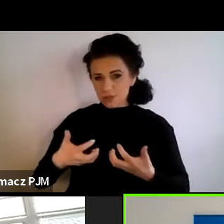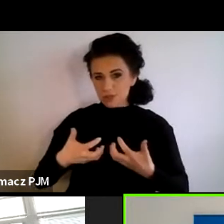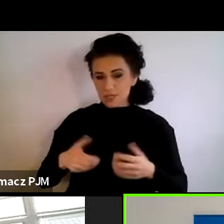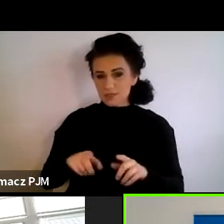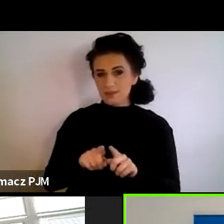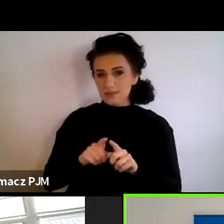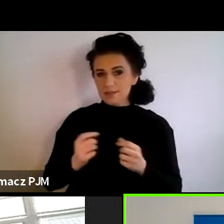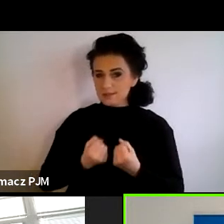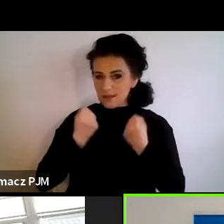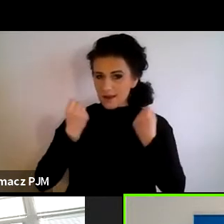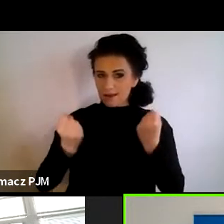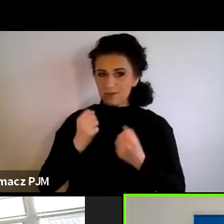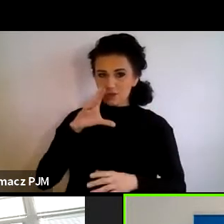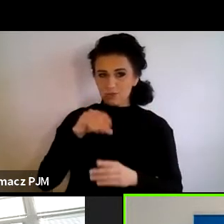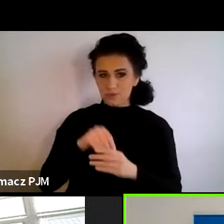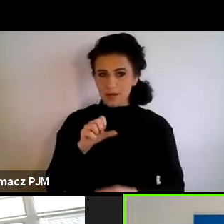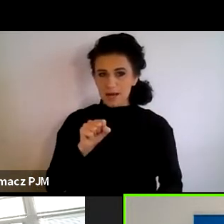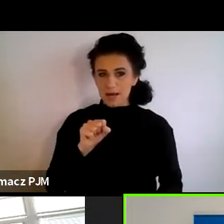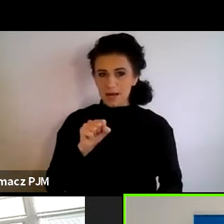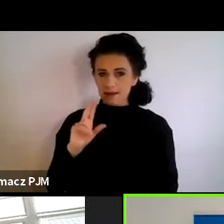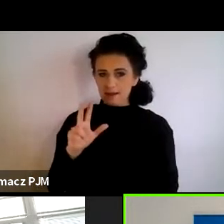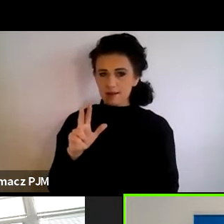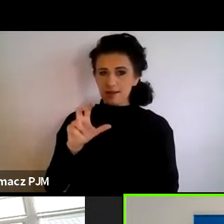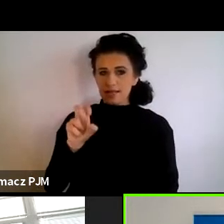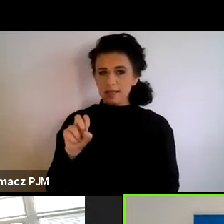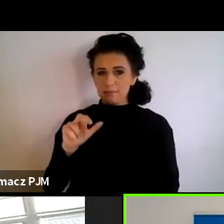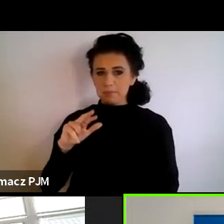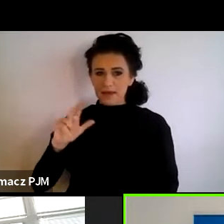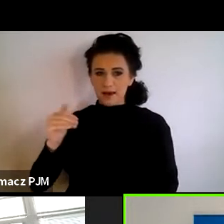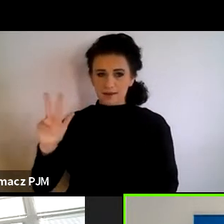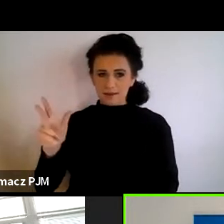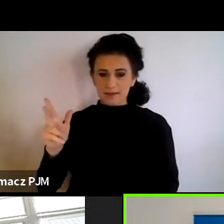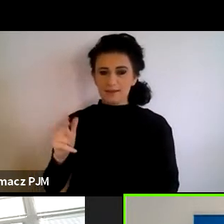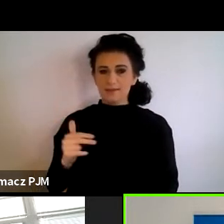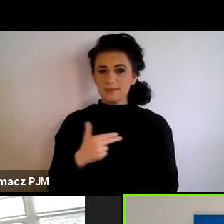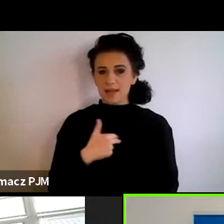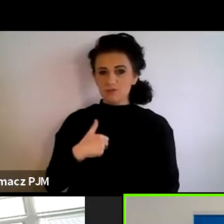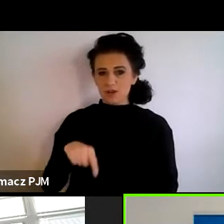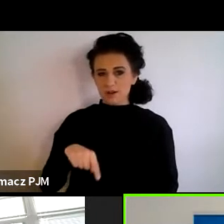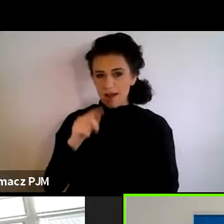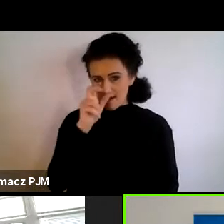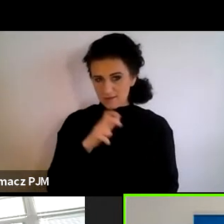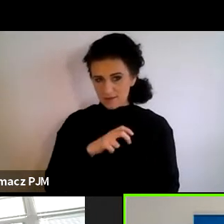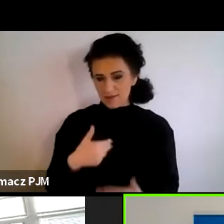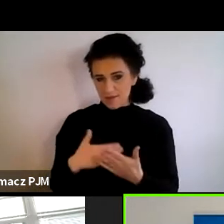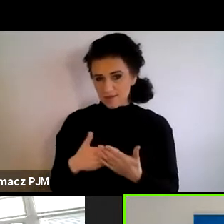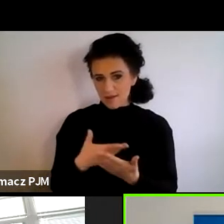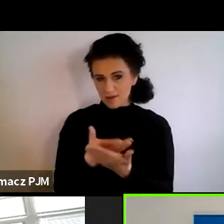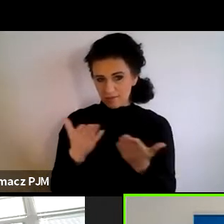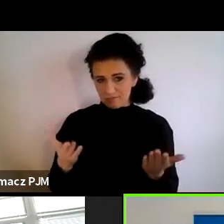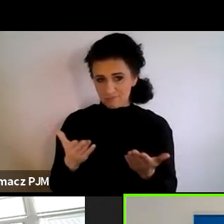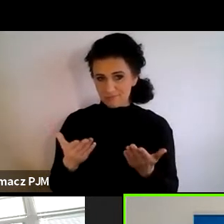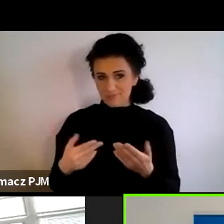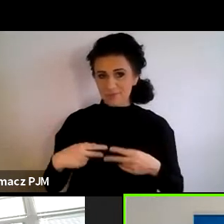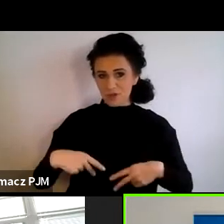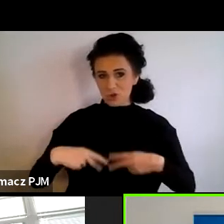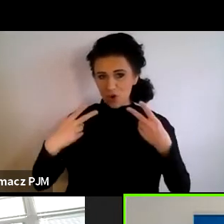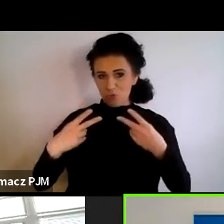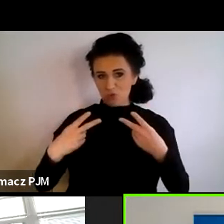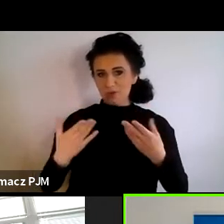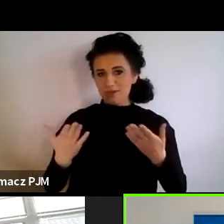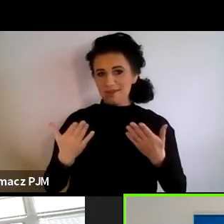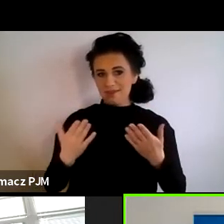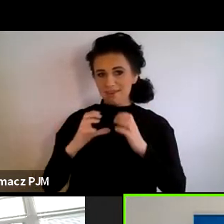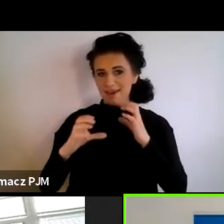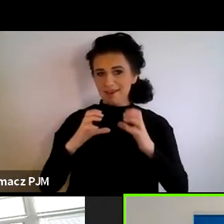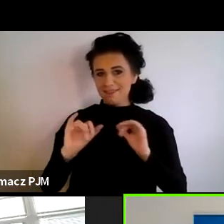ogromne zaangażowanie pana archichimiaka z naszej kadry z kolei, to pewnie nadawałabym do Państwa za pomocą komunikatów przesyłanych